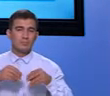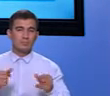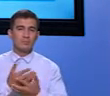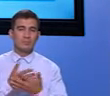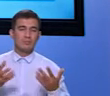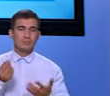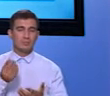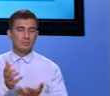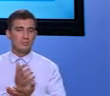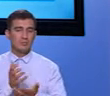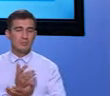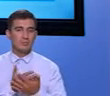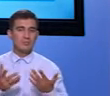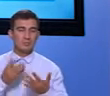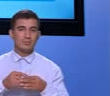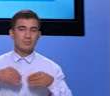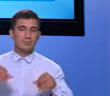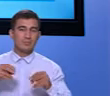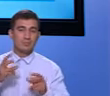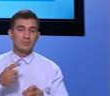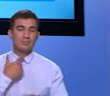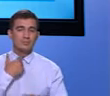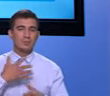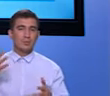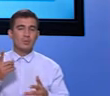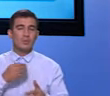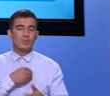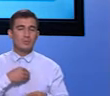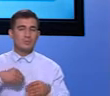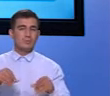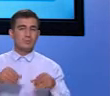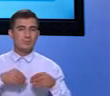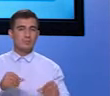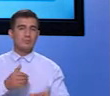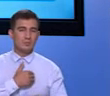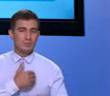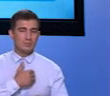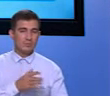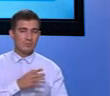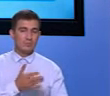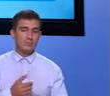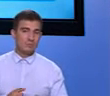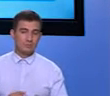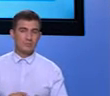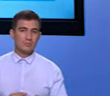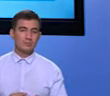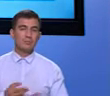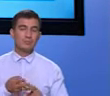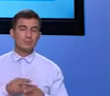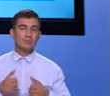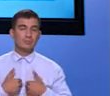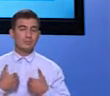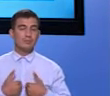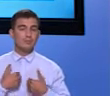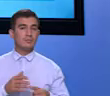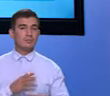ularda dehqonchilik mahsulotlarini ko'proq demak ekishga, hosildorlikni oshirishga harakat